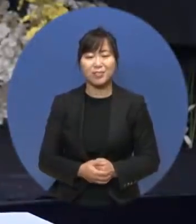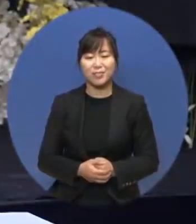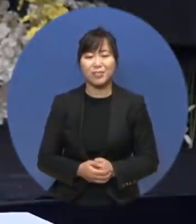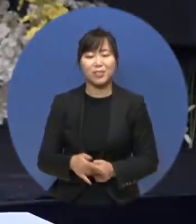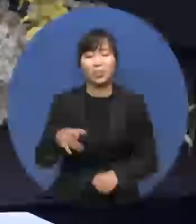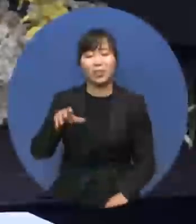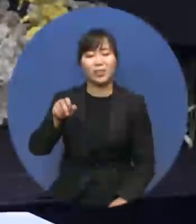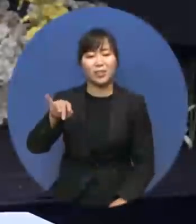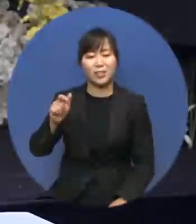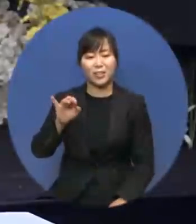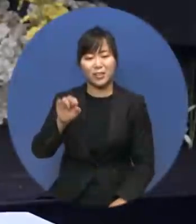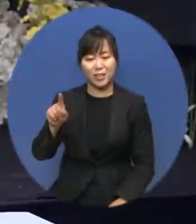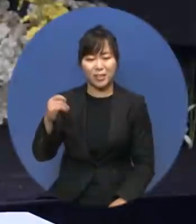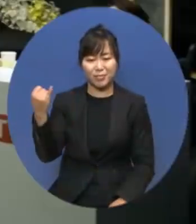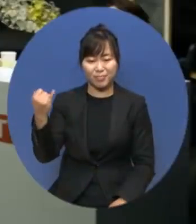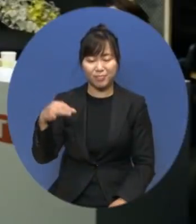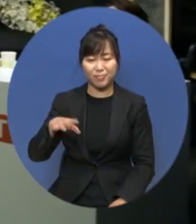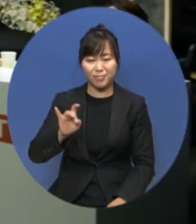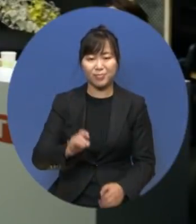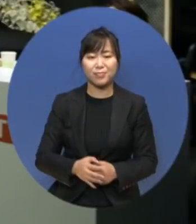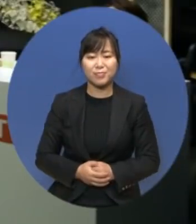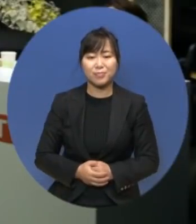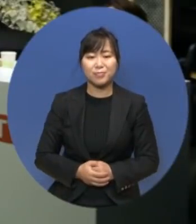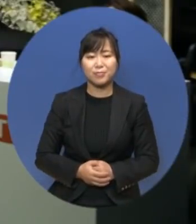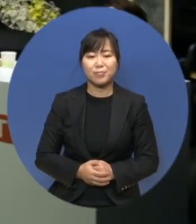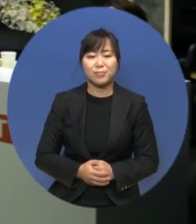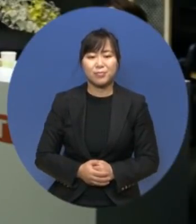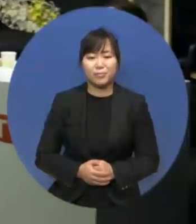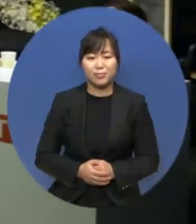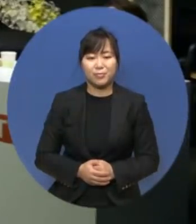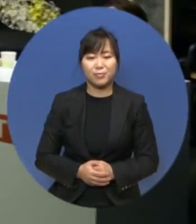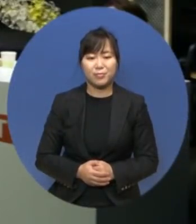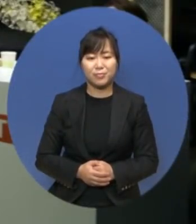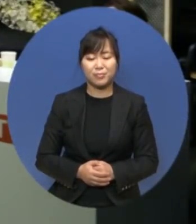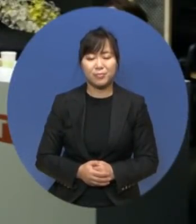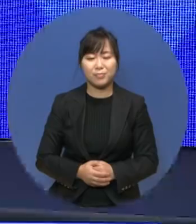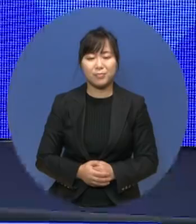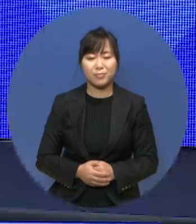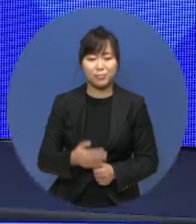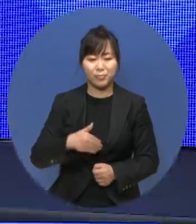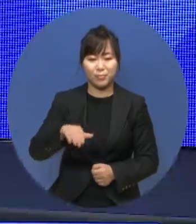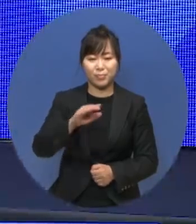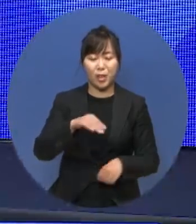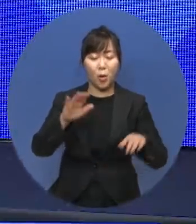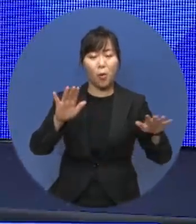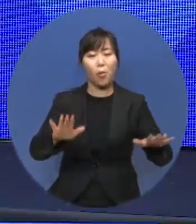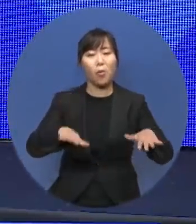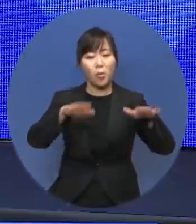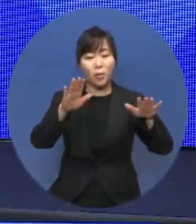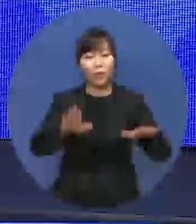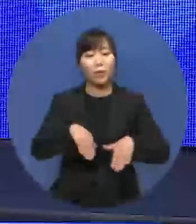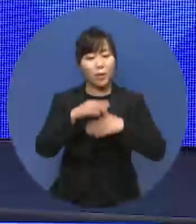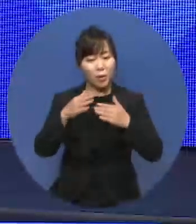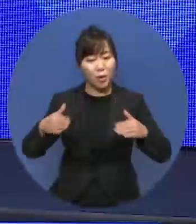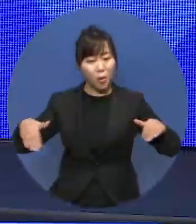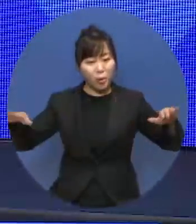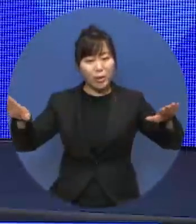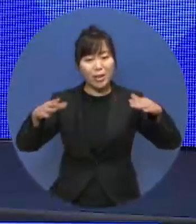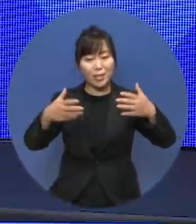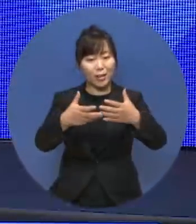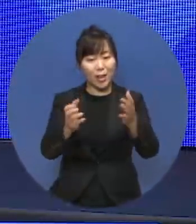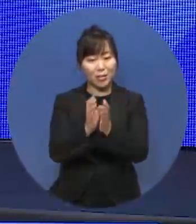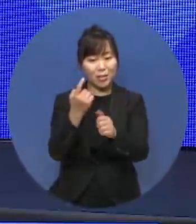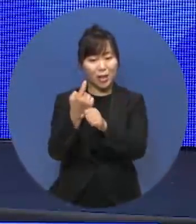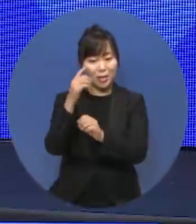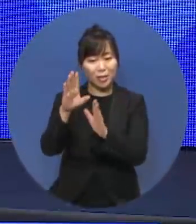네, 장진아 청장님 먼저. 네, 저희 오케스트라 단원들 이제 작년 한 해 같은